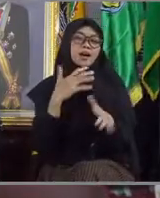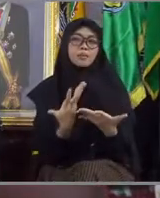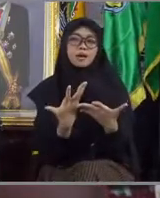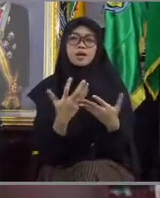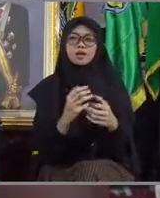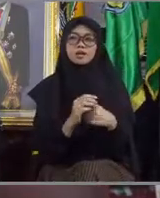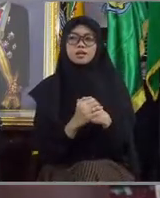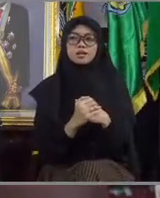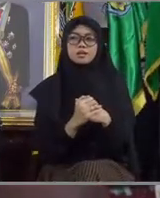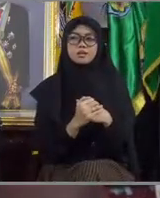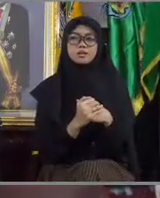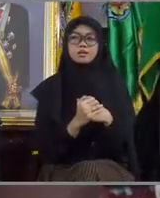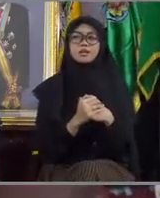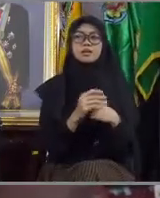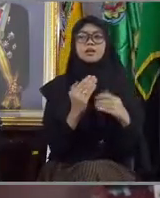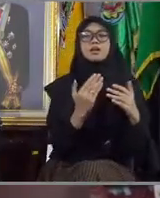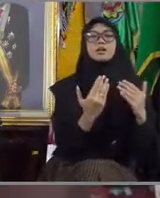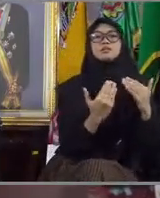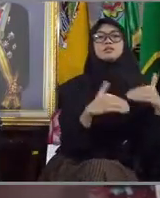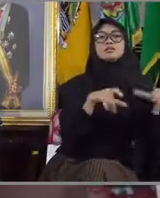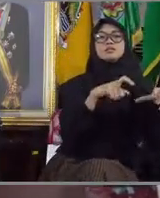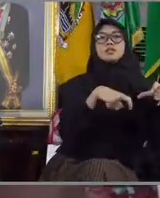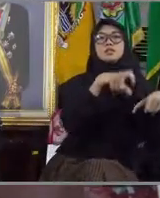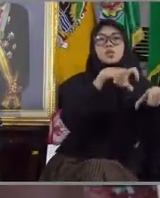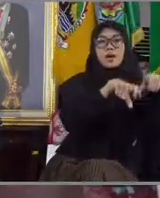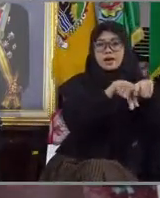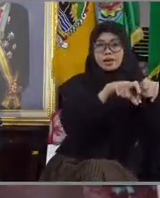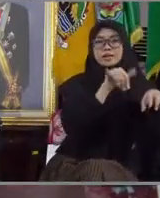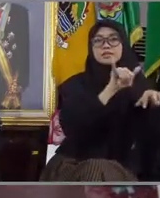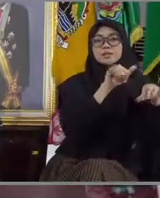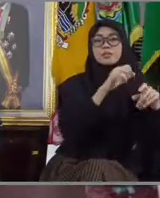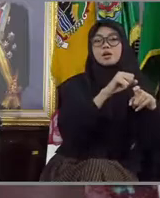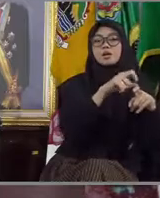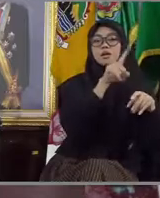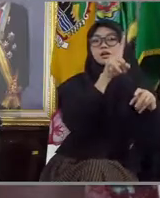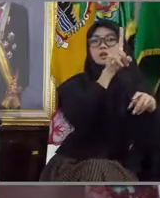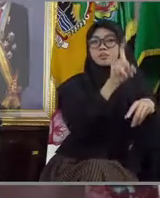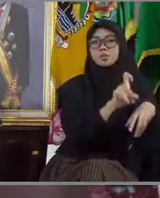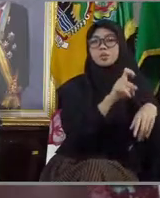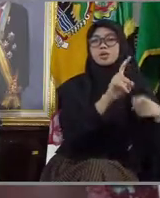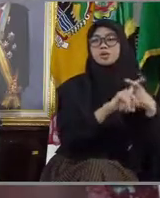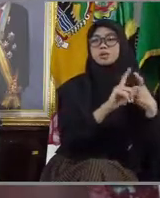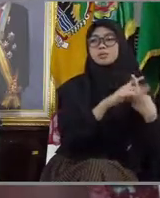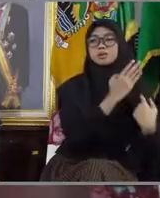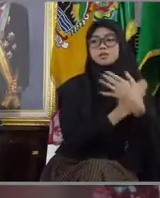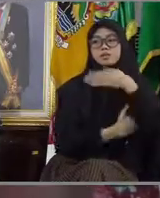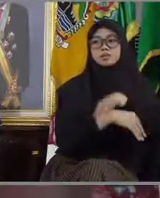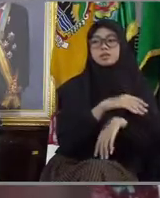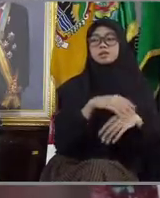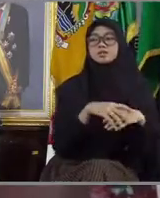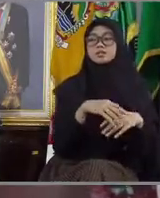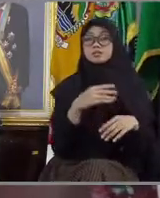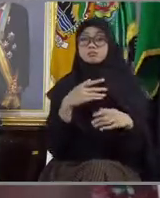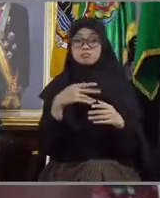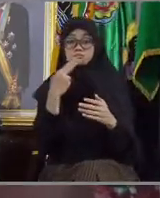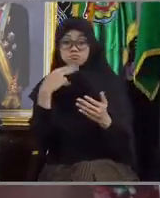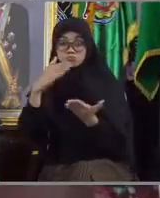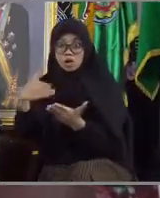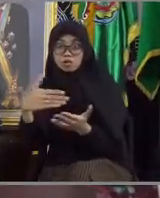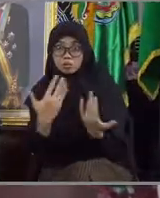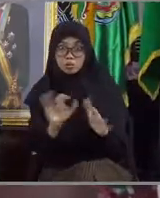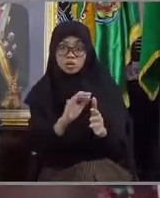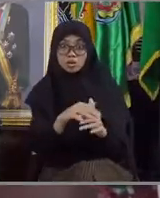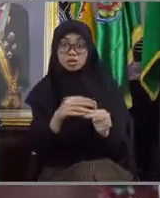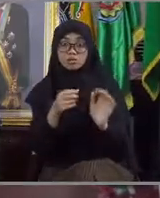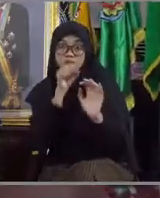apa? Sesuai dengan kemampuan mereka. Pernah ada daftarnya? Pernah Bapak. Pernah? Pernah disampaikan kepada dinas